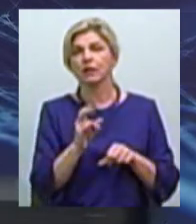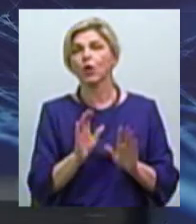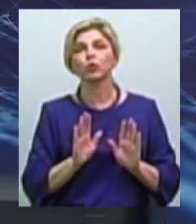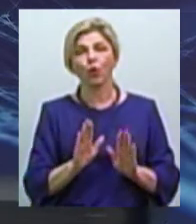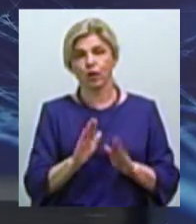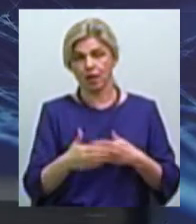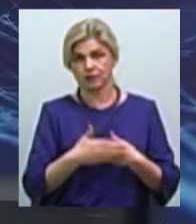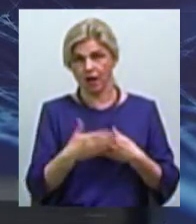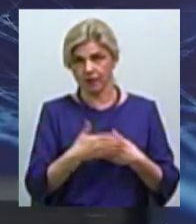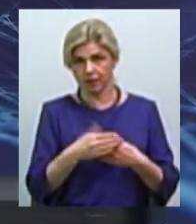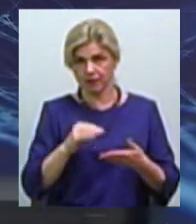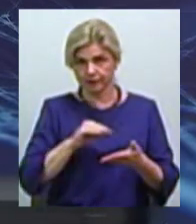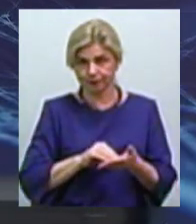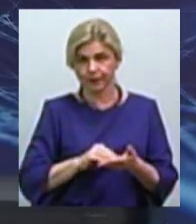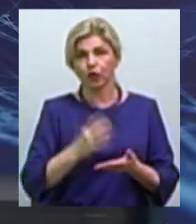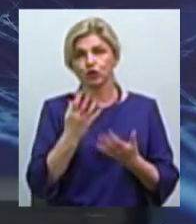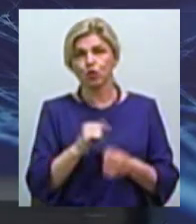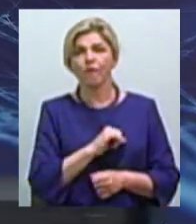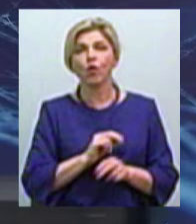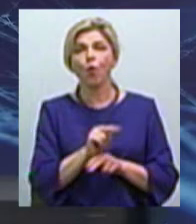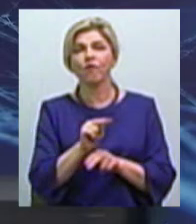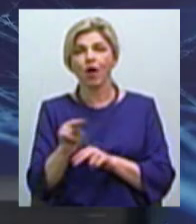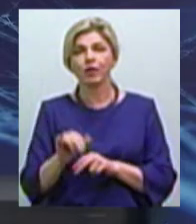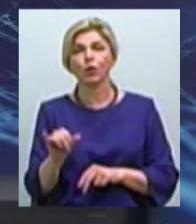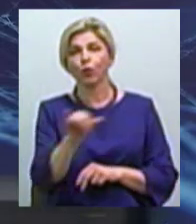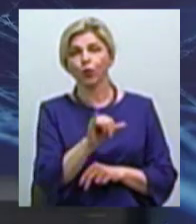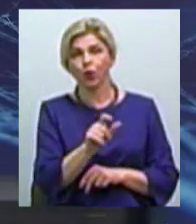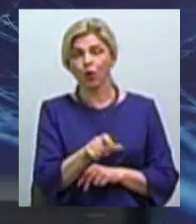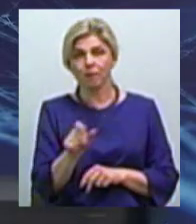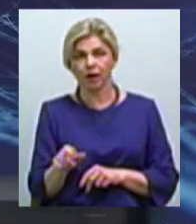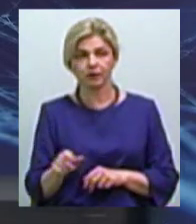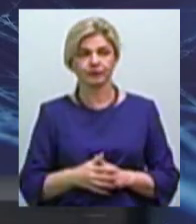комісія ще виховує у громади